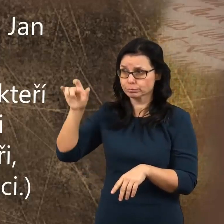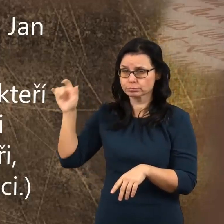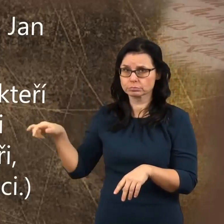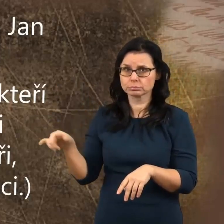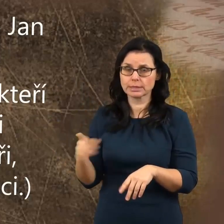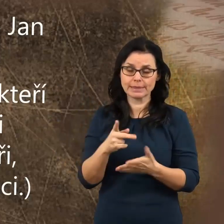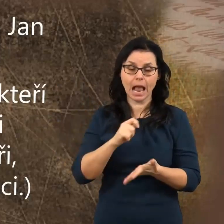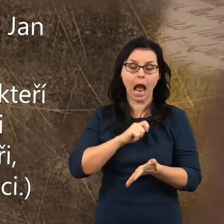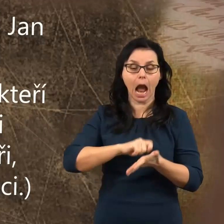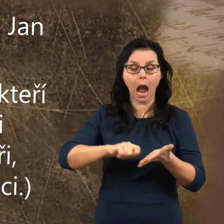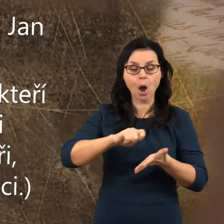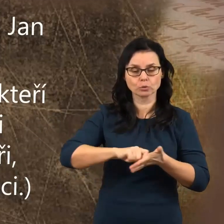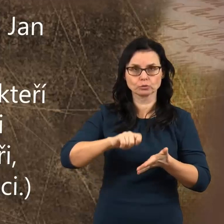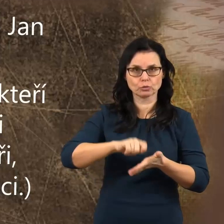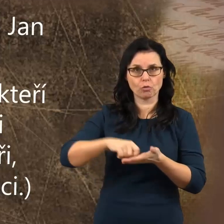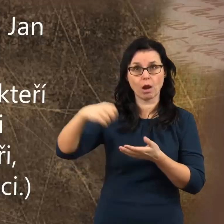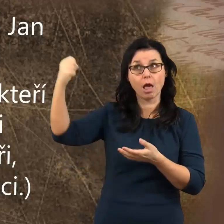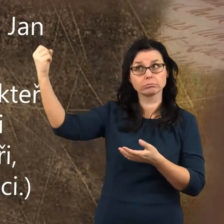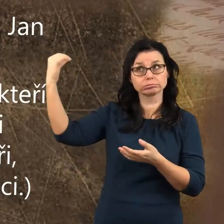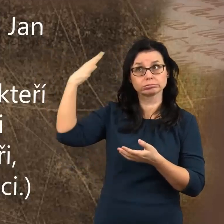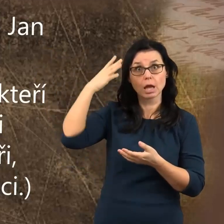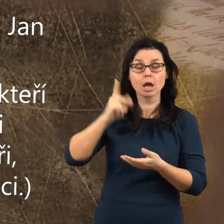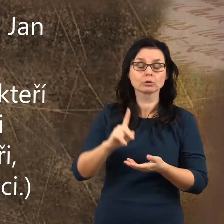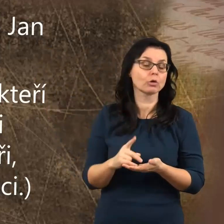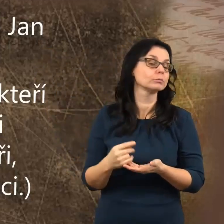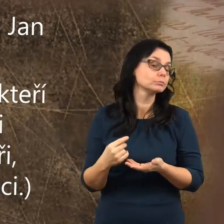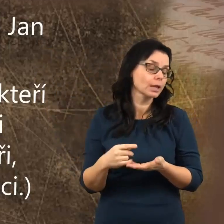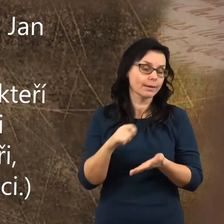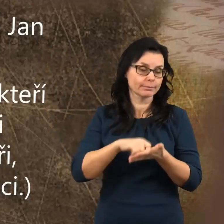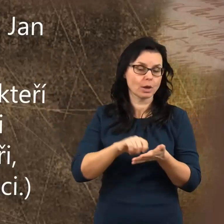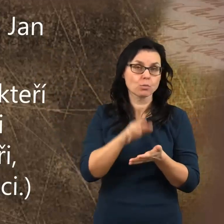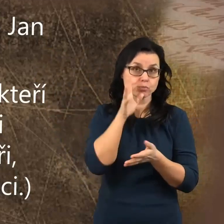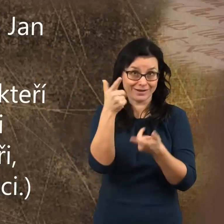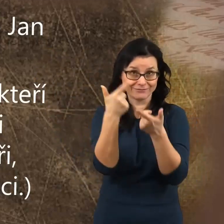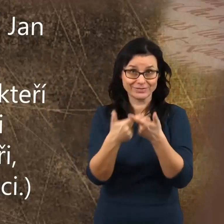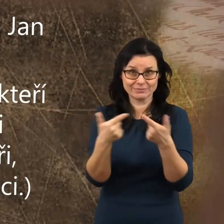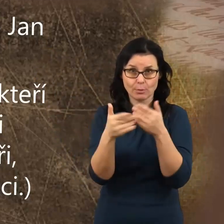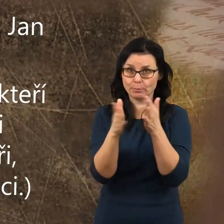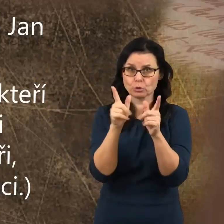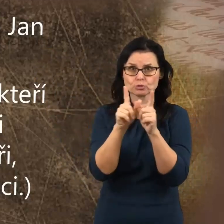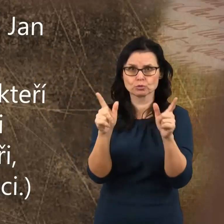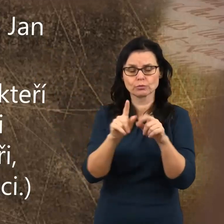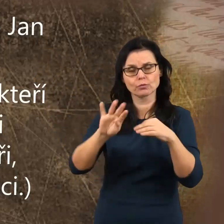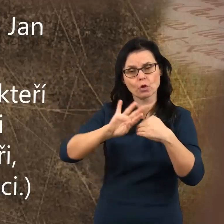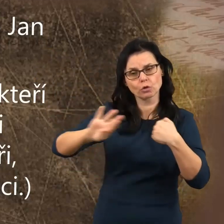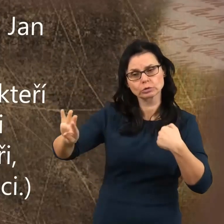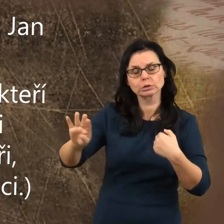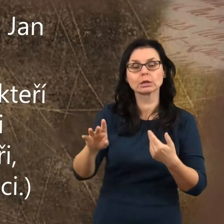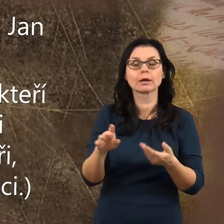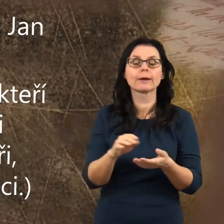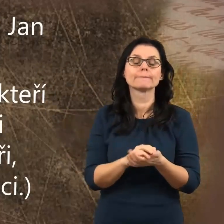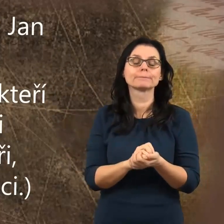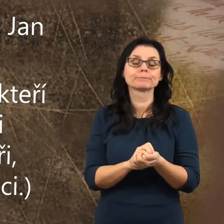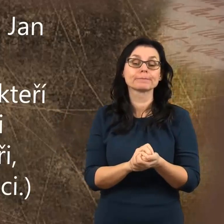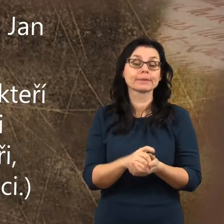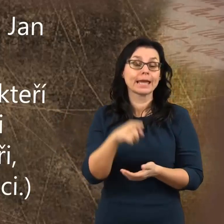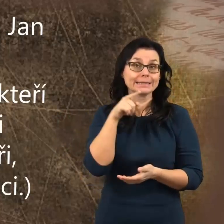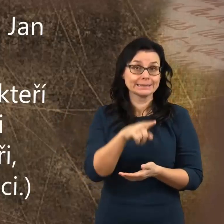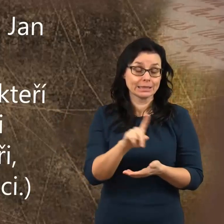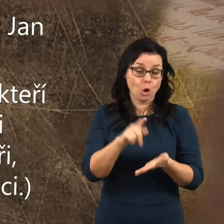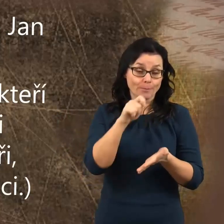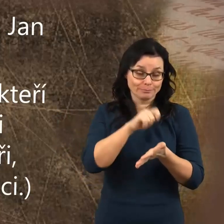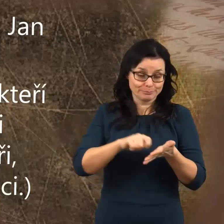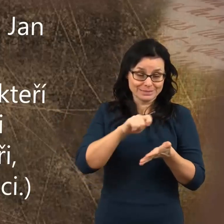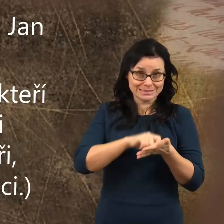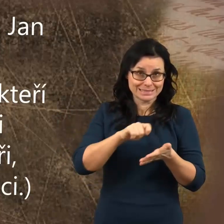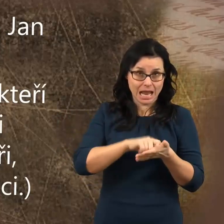autorů, ale písatelů. Hned vám vysvětlím, proč to rozdělení. Tito písatele